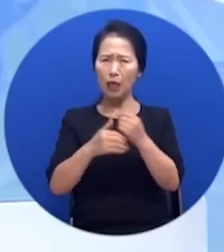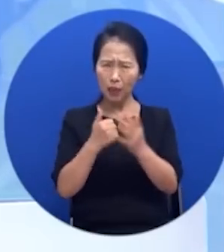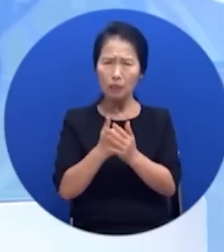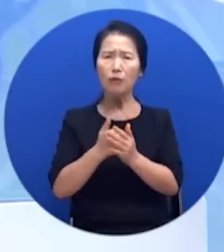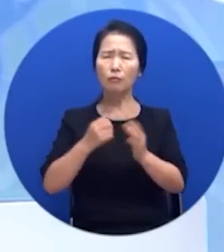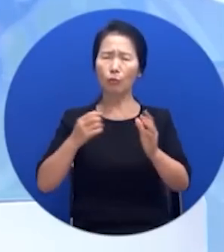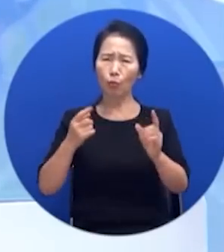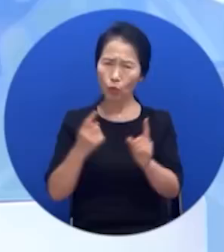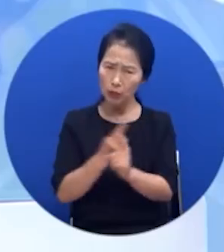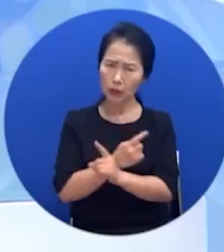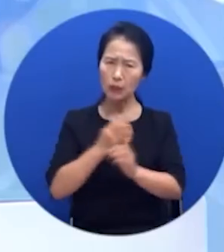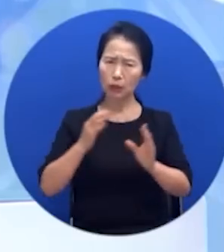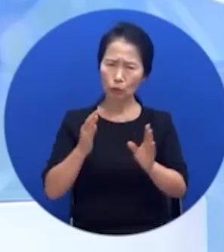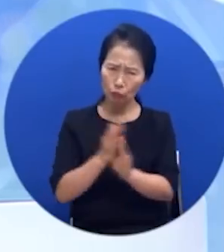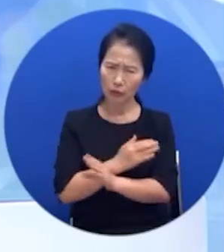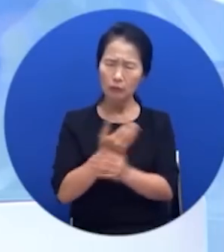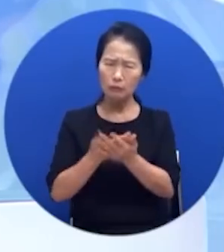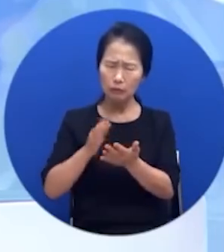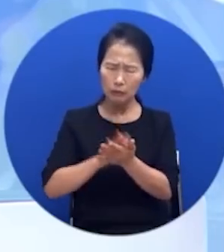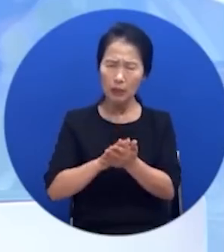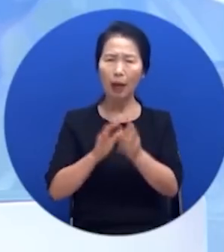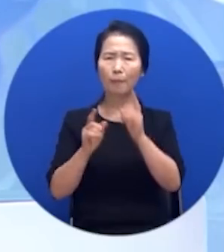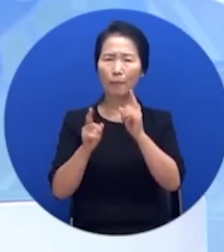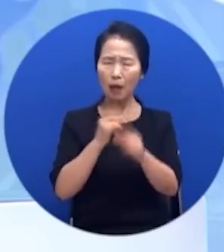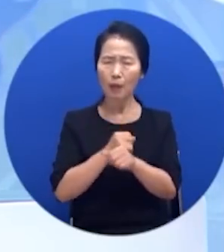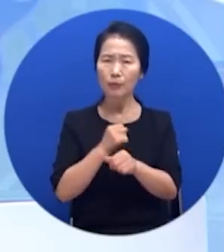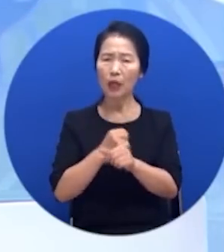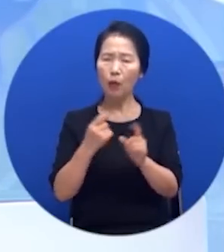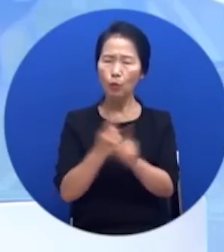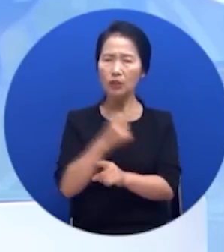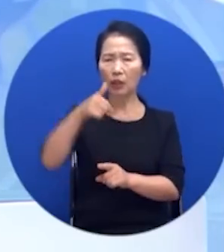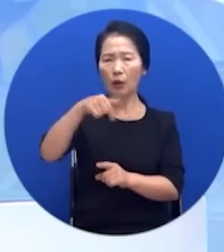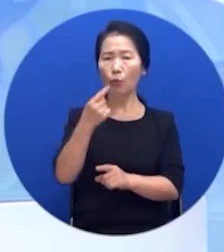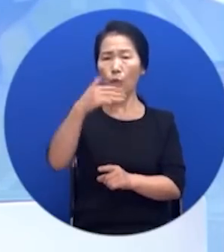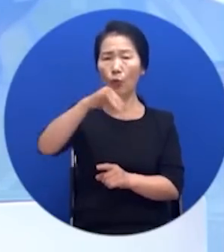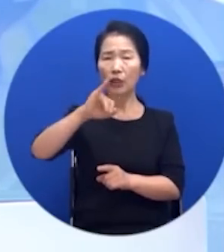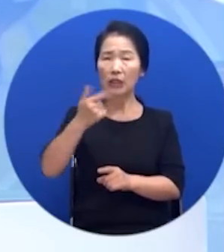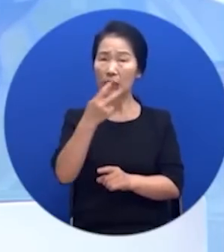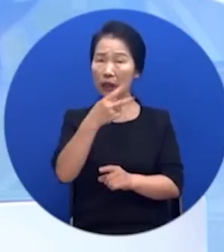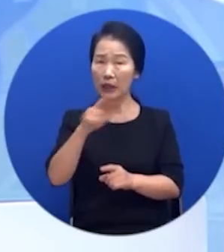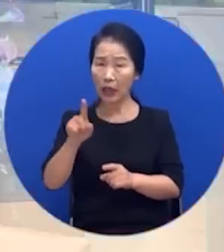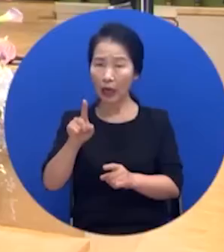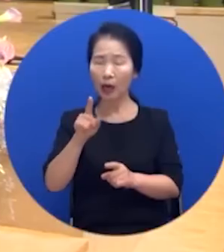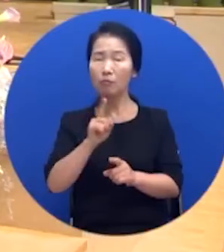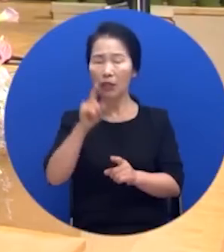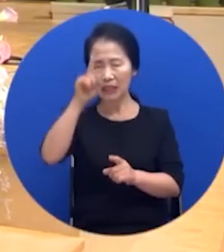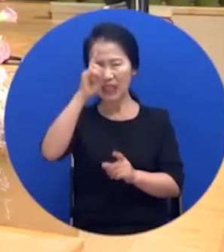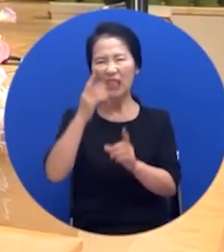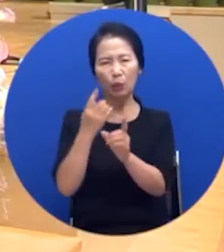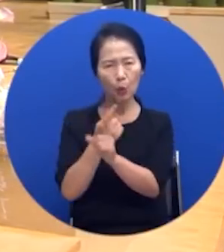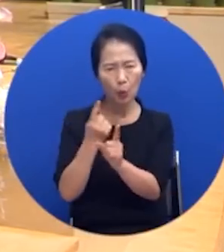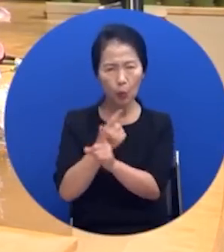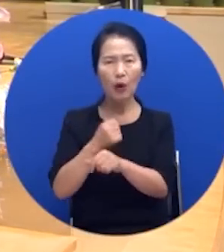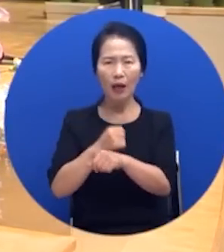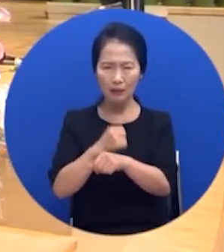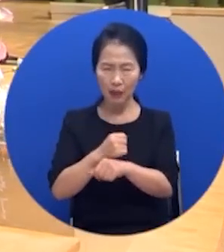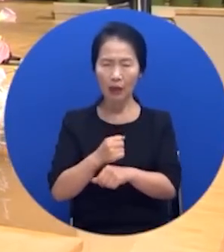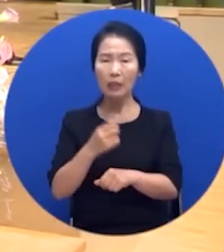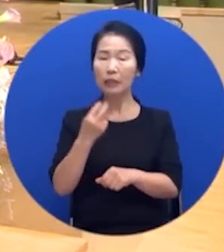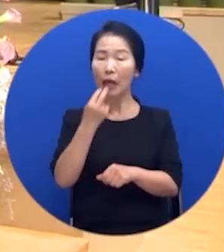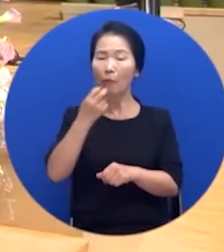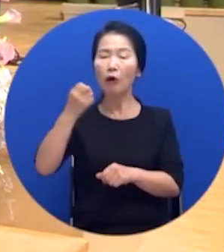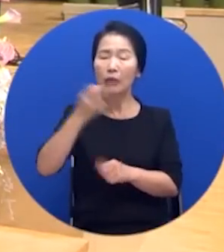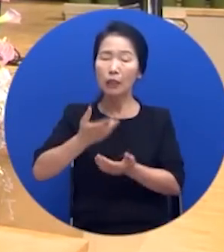말씀을 하셨습니다. 여기 고친다라고 하는 이 말씀은 치료한다는 말씀이요, 생명을 주어서